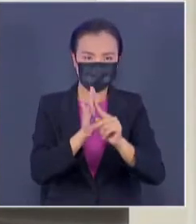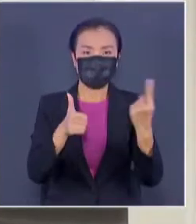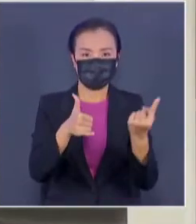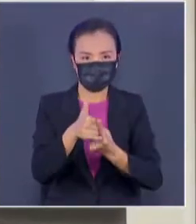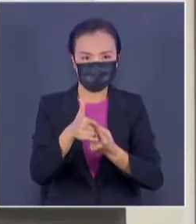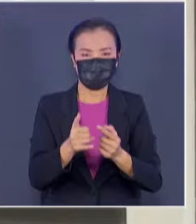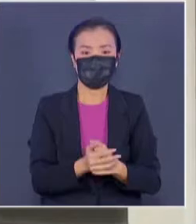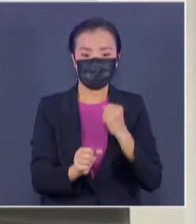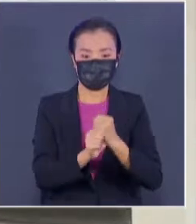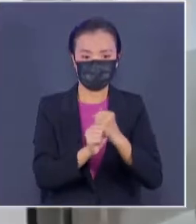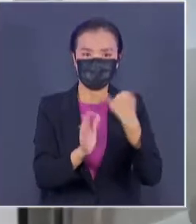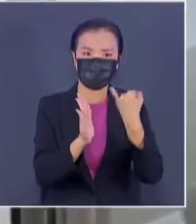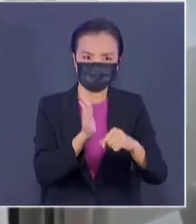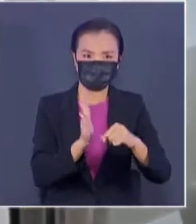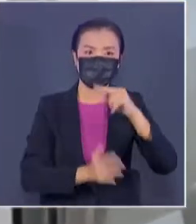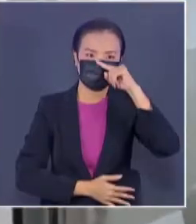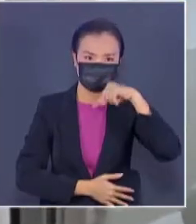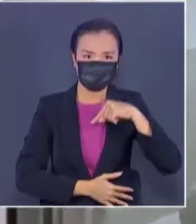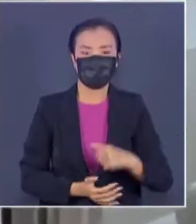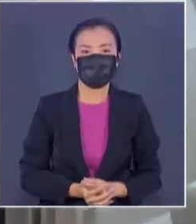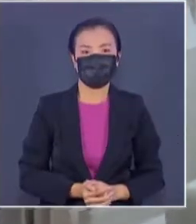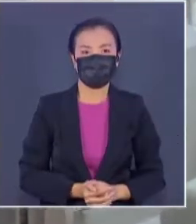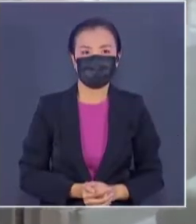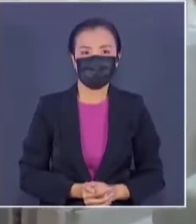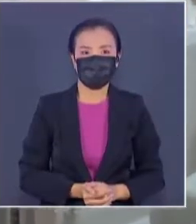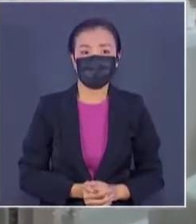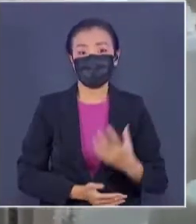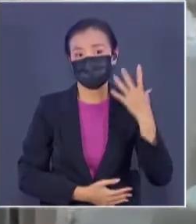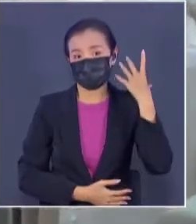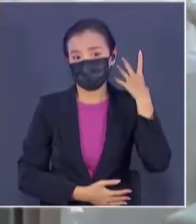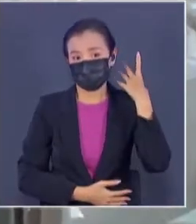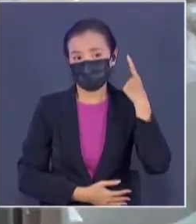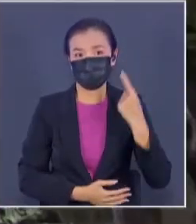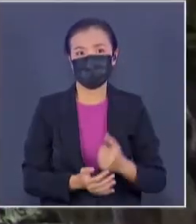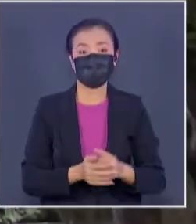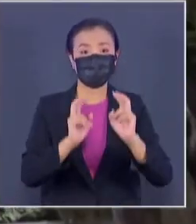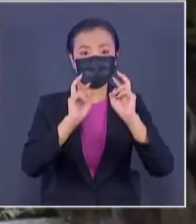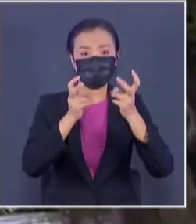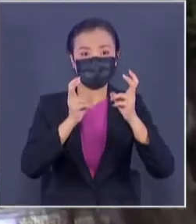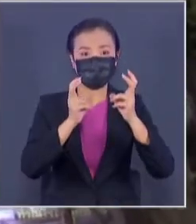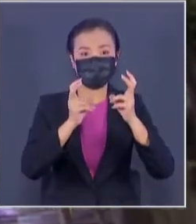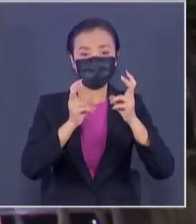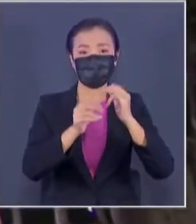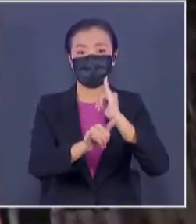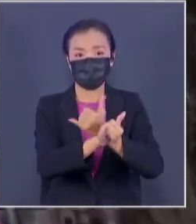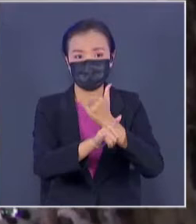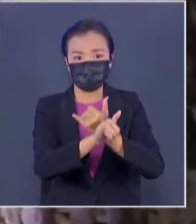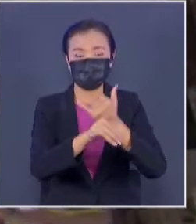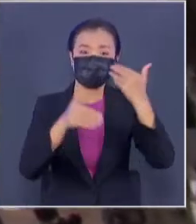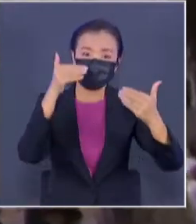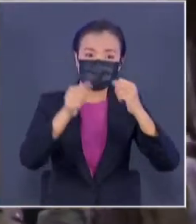กันไปเพราะว่าทำผิดกฎหมายของเราขณะเดียวกันครับเมื่อวานนี้ประเด็นงานเข้าดาวงานปี